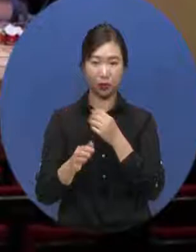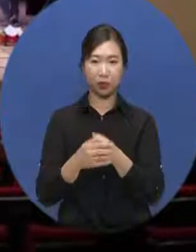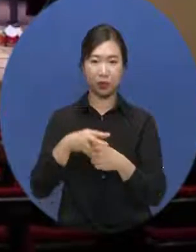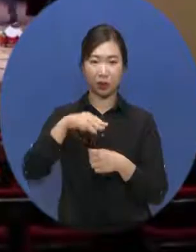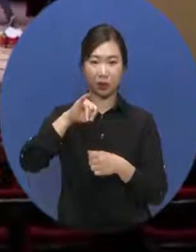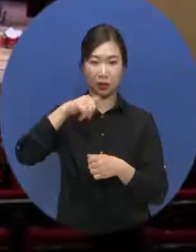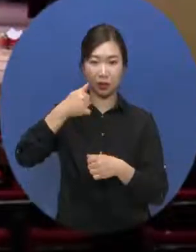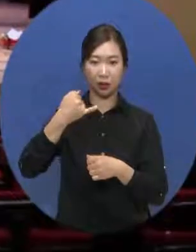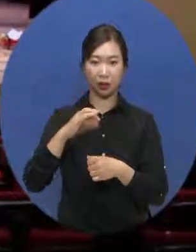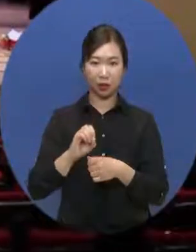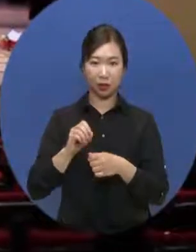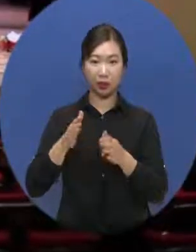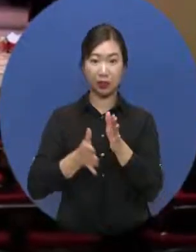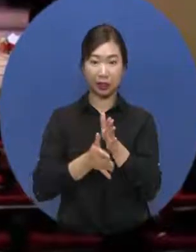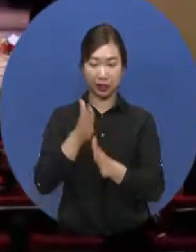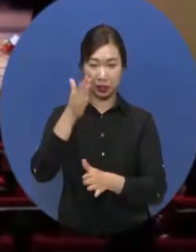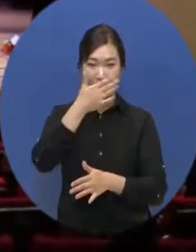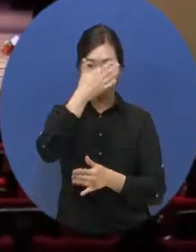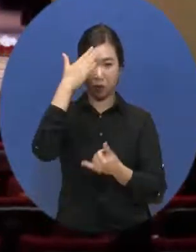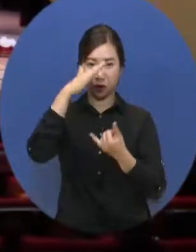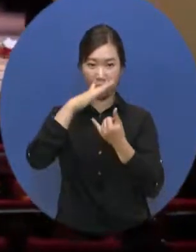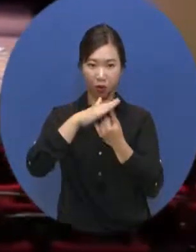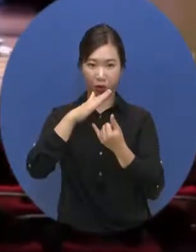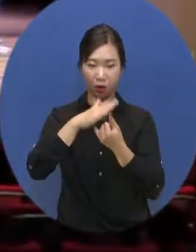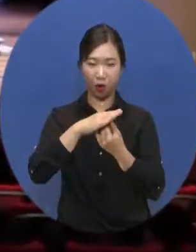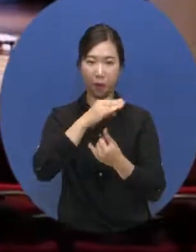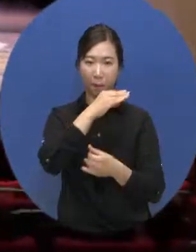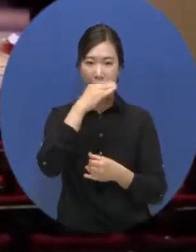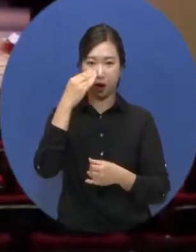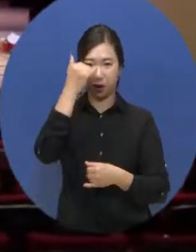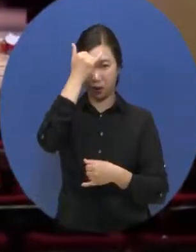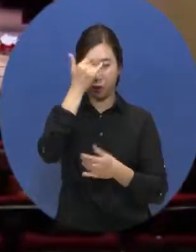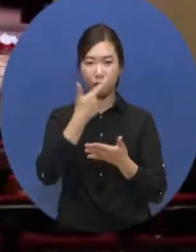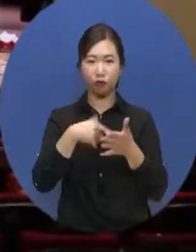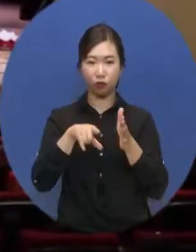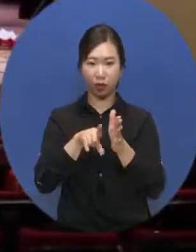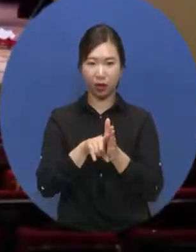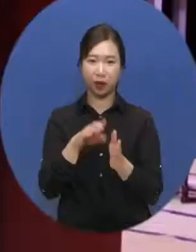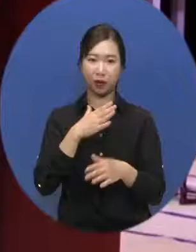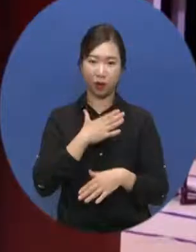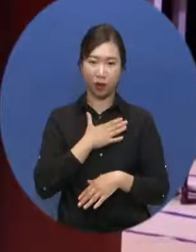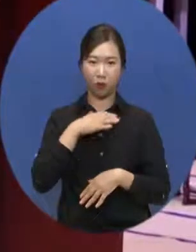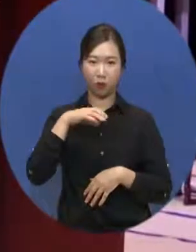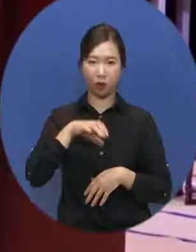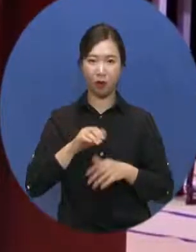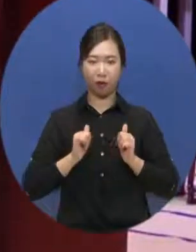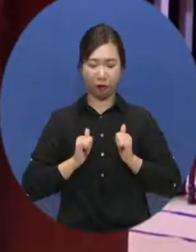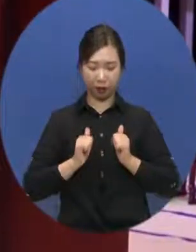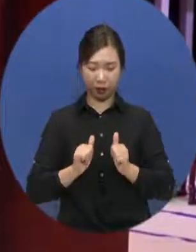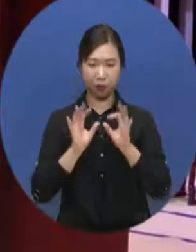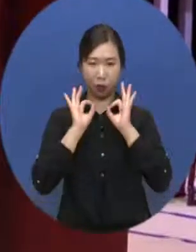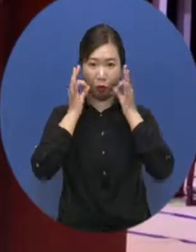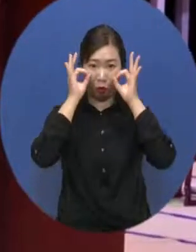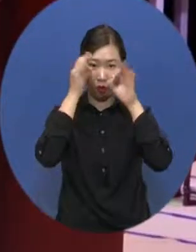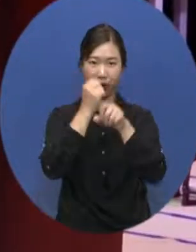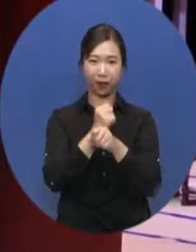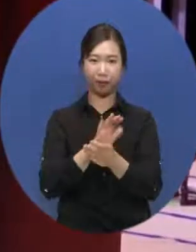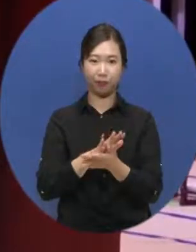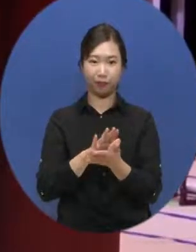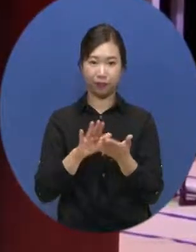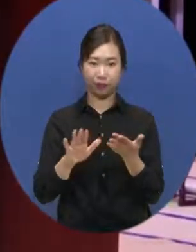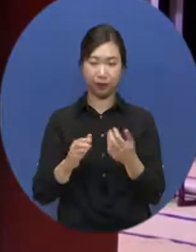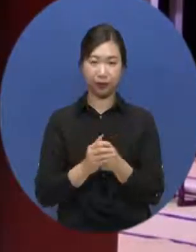시흥시 청소년들의 다른 인성 함양을 위해서 저희 예명원에서도 열심히 노력을 하겠습니다. 저희